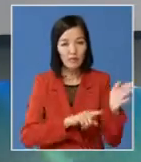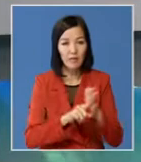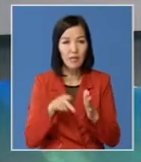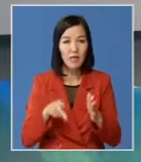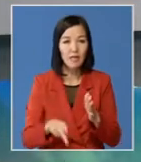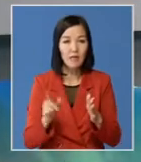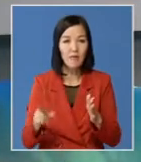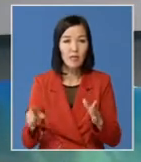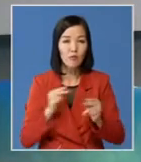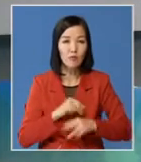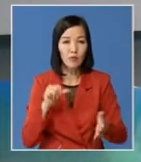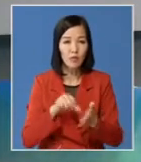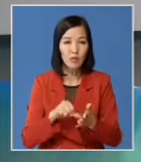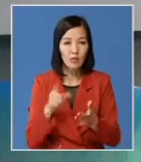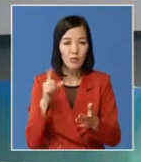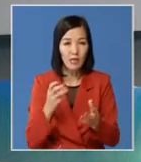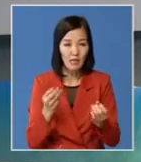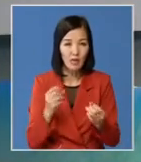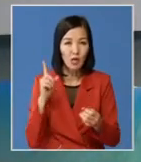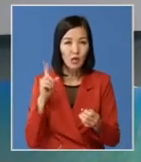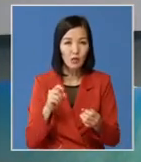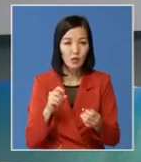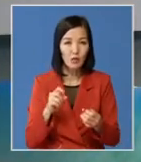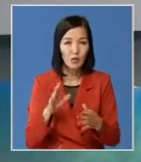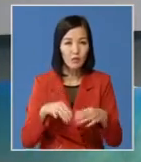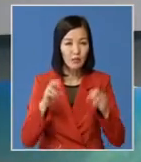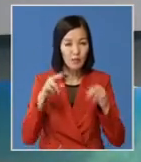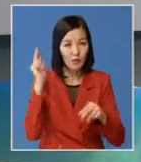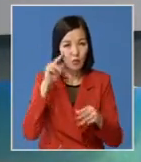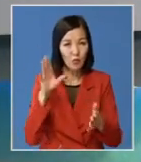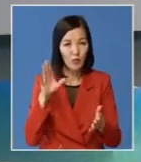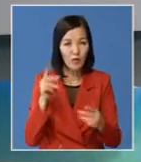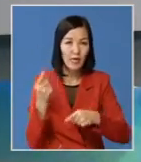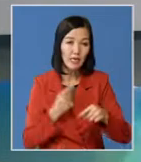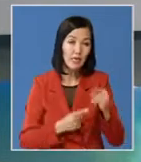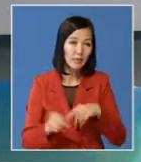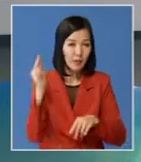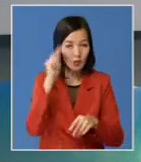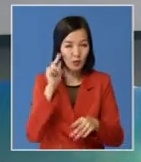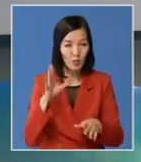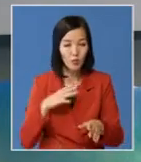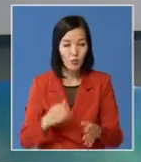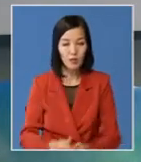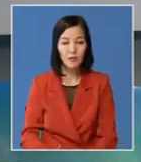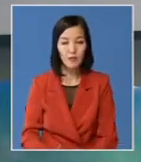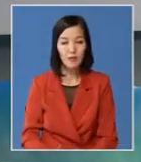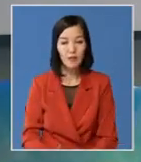2000-ға жуық адам жұмысқа орналасты. Тағы 100-ге жуығы арнайы оқу курсынан өтіп, кәсіпкерліктің қыр-сырына қанықты.